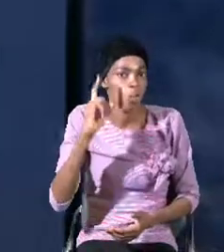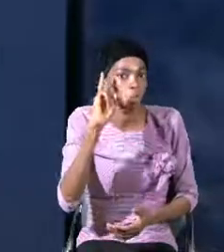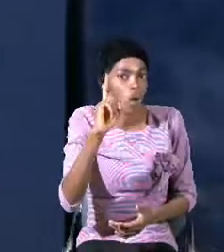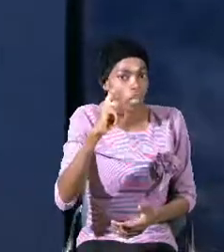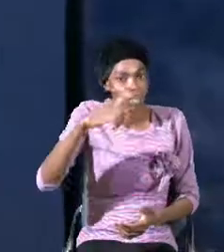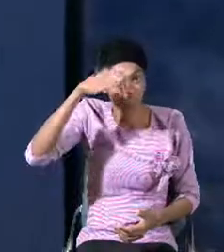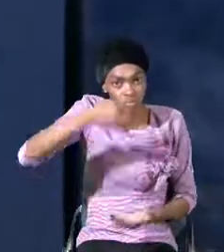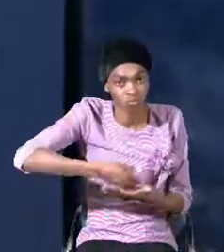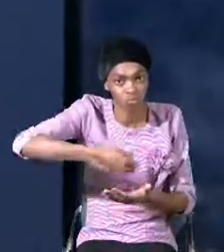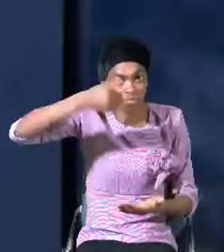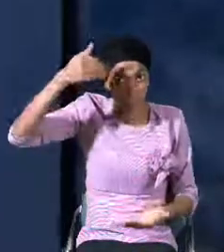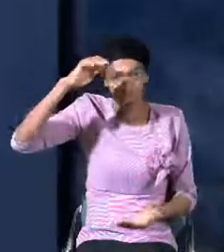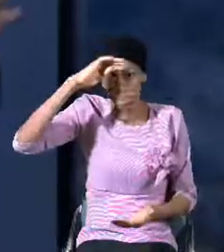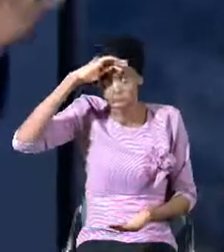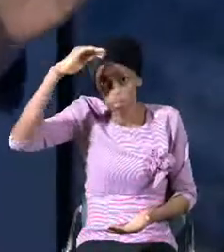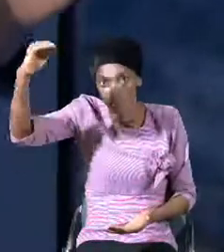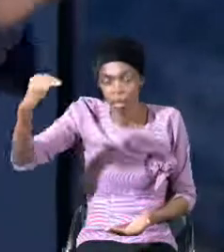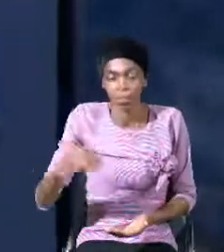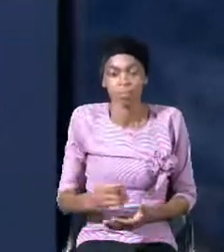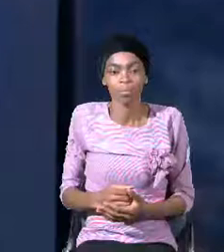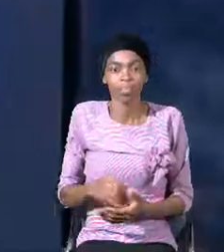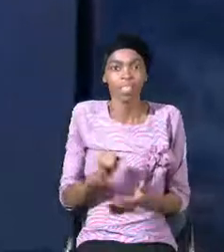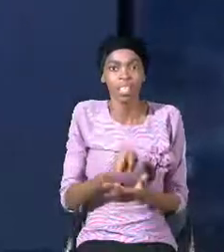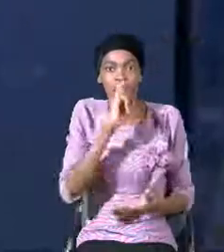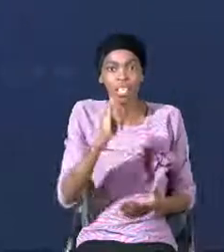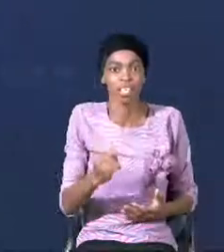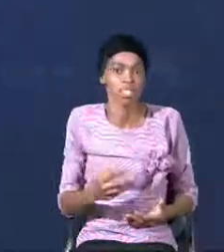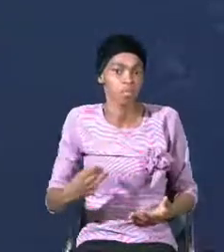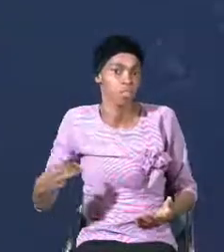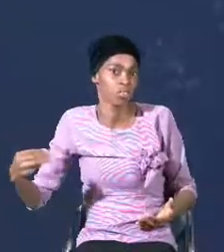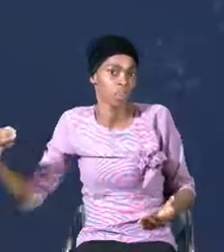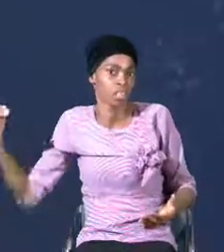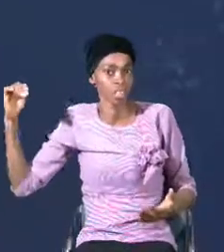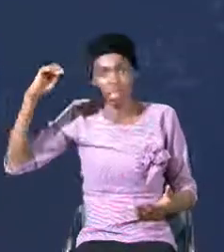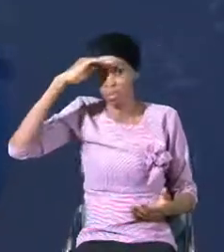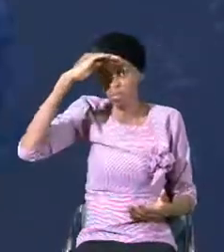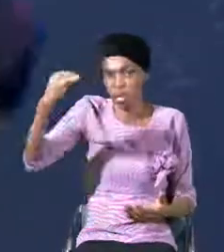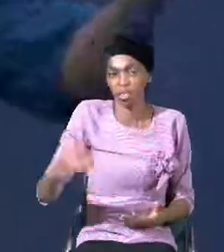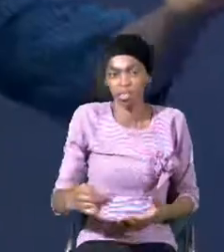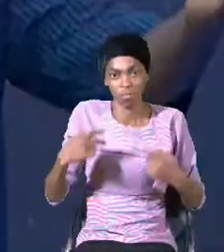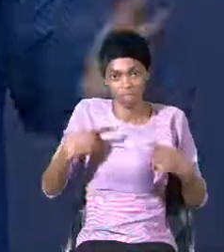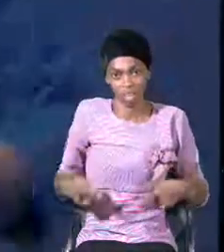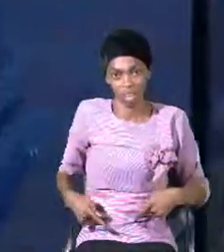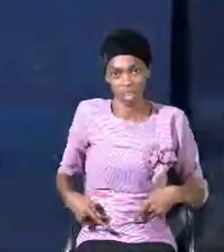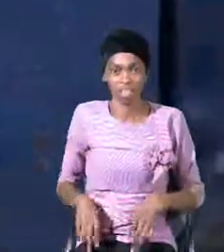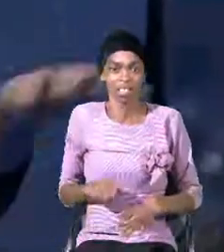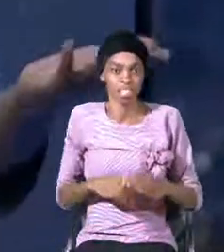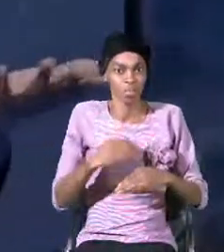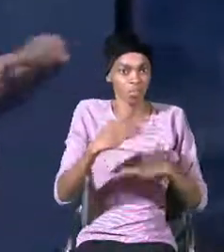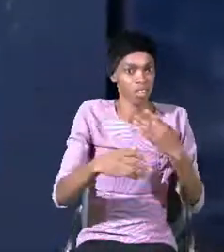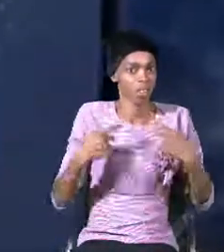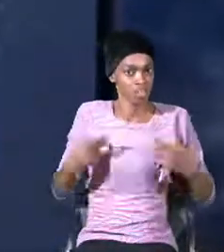riche homme populaire, d'un homme riche, un homme progressif physiquement, d'un homme